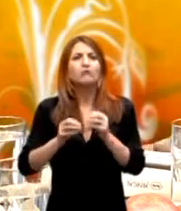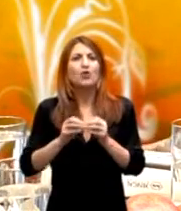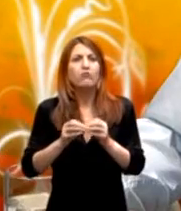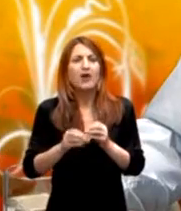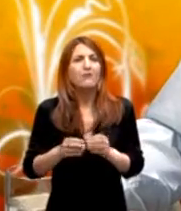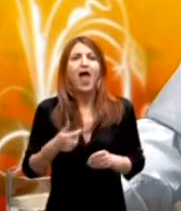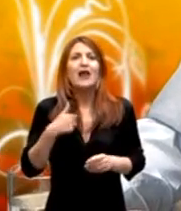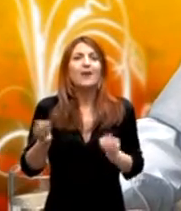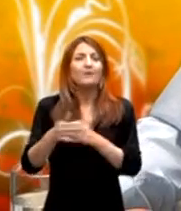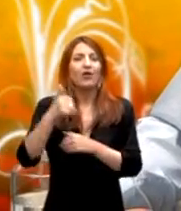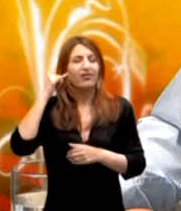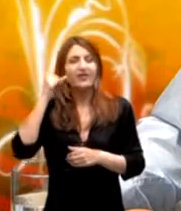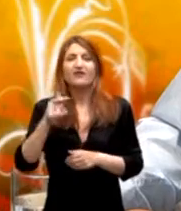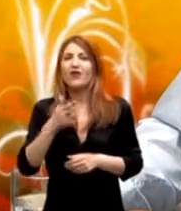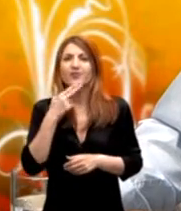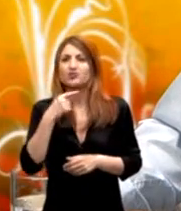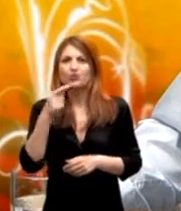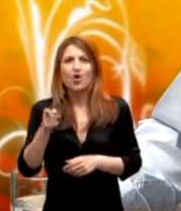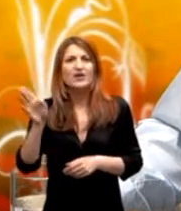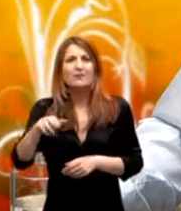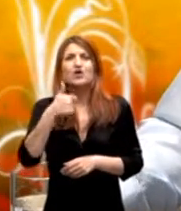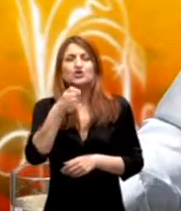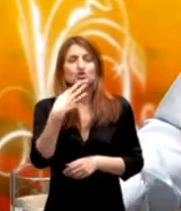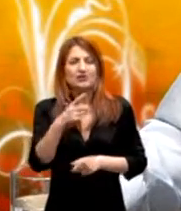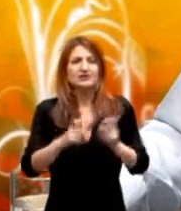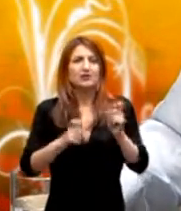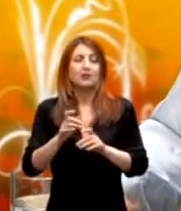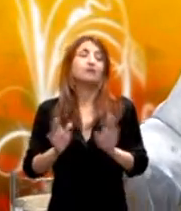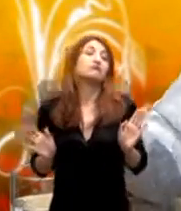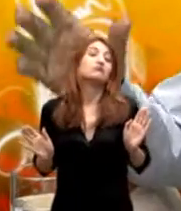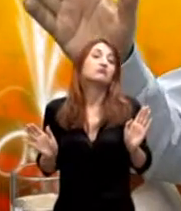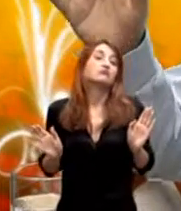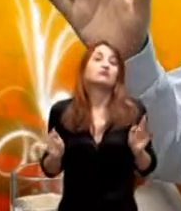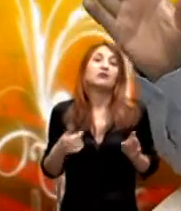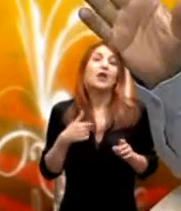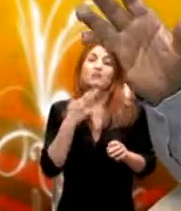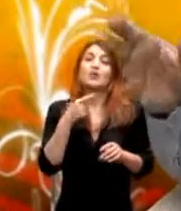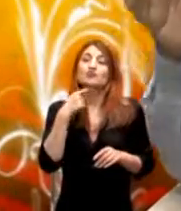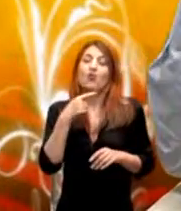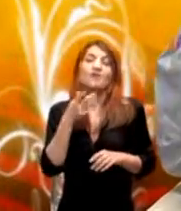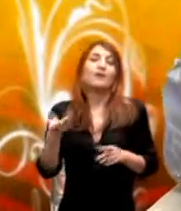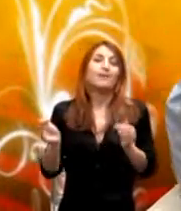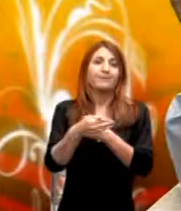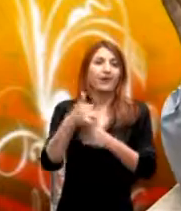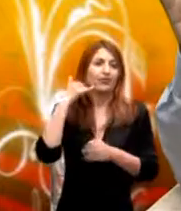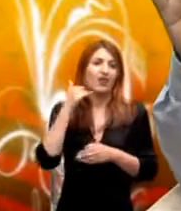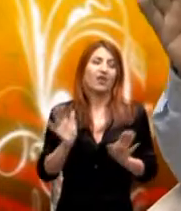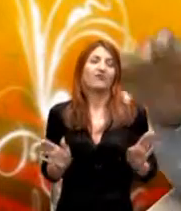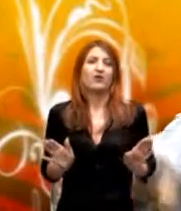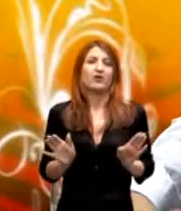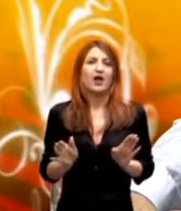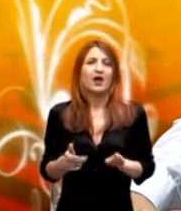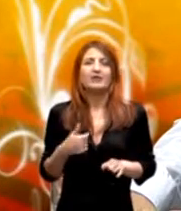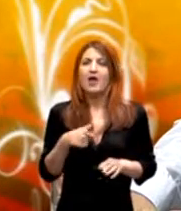neću dati preko telefona. 140 kilo. To je prost jedno. Ok, šta ja znam, mislim, neću. Dobro, dozvolite neće, mi da